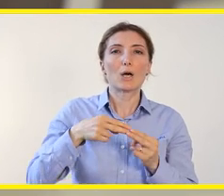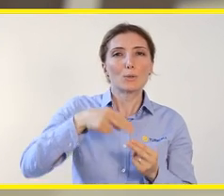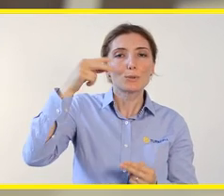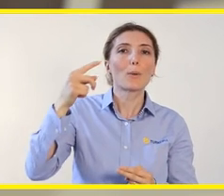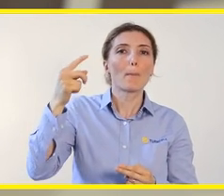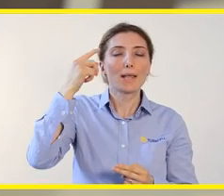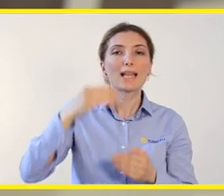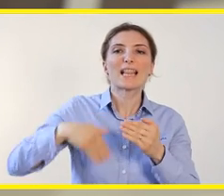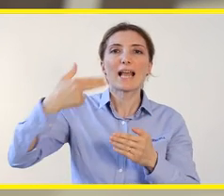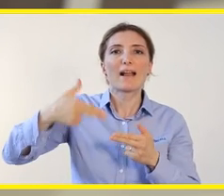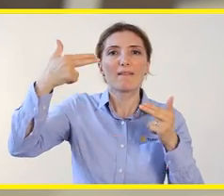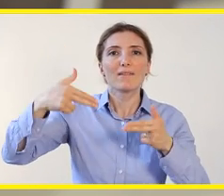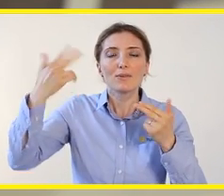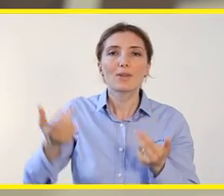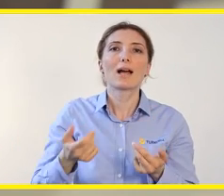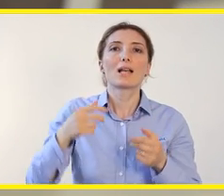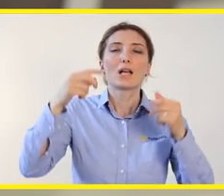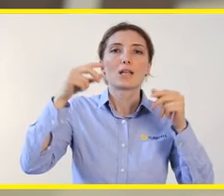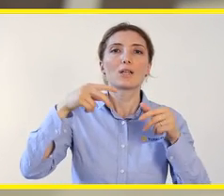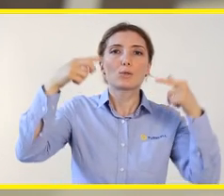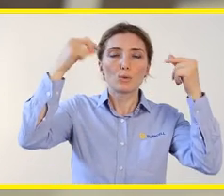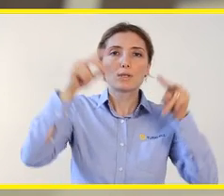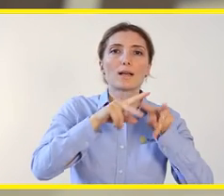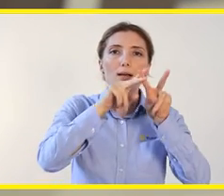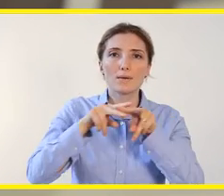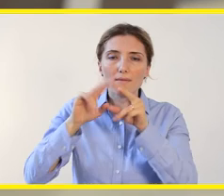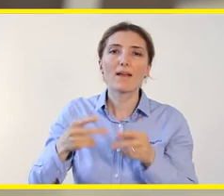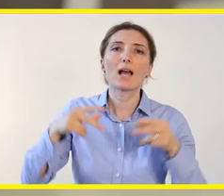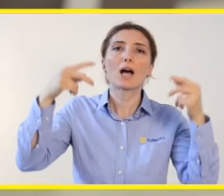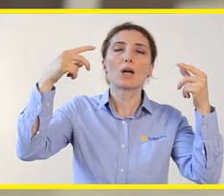Turkcell T60 ile ilgili daha detaylı bilgiye diğer videolarımızdan,